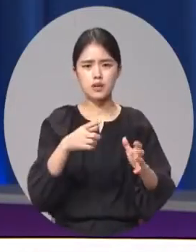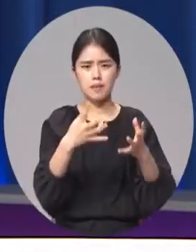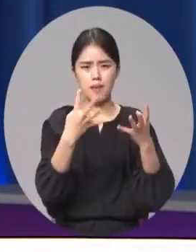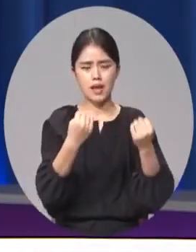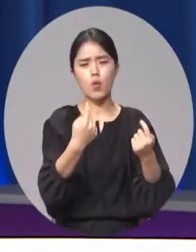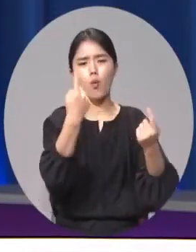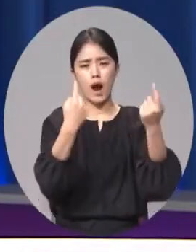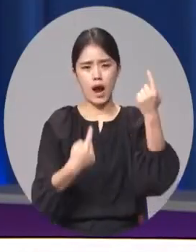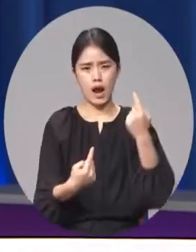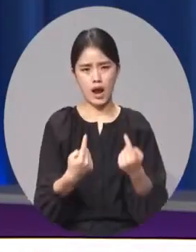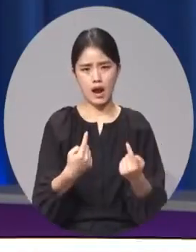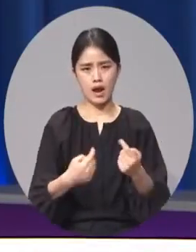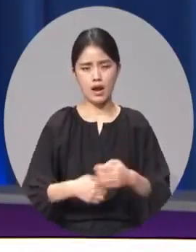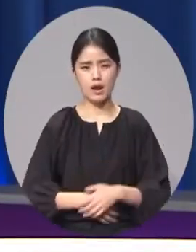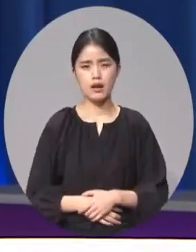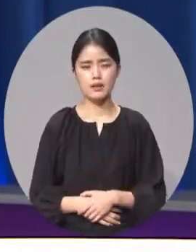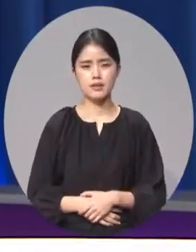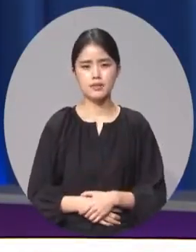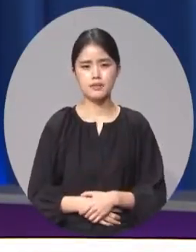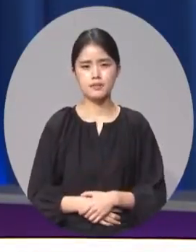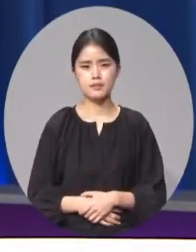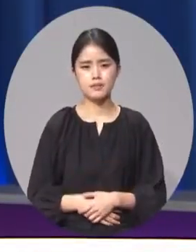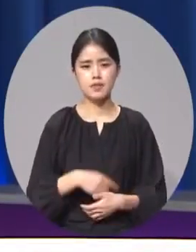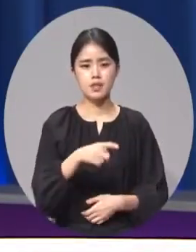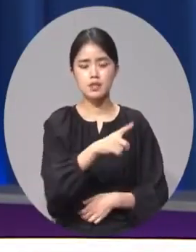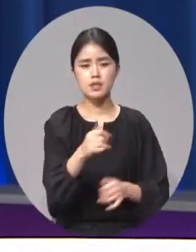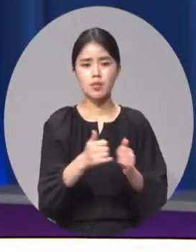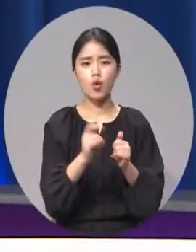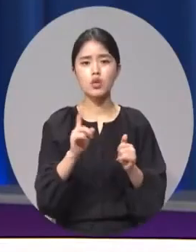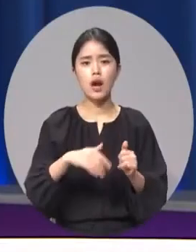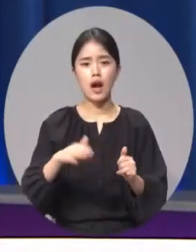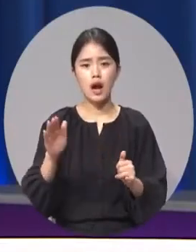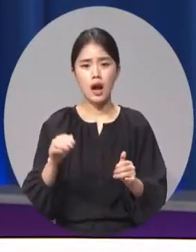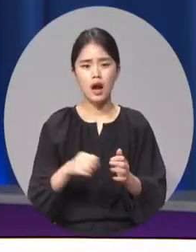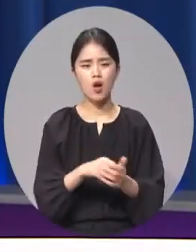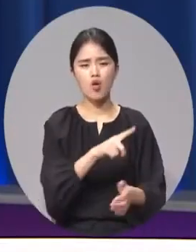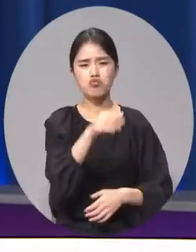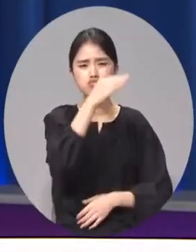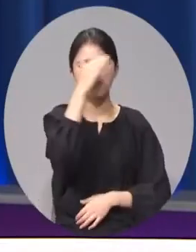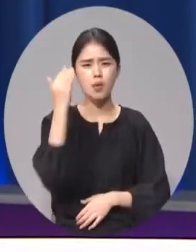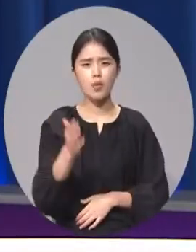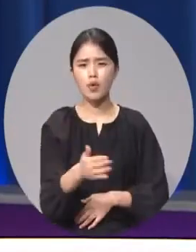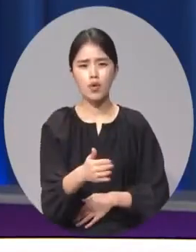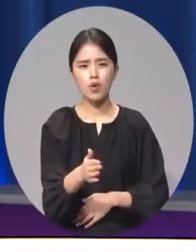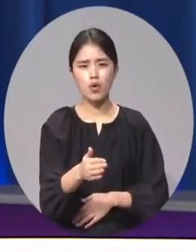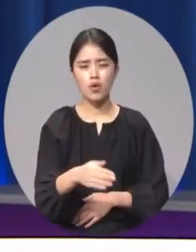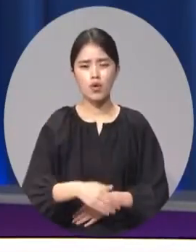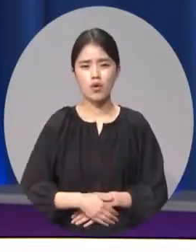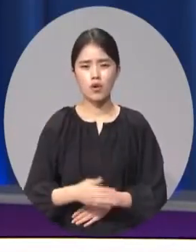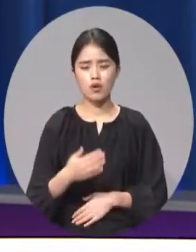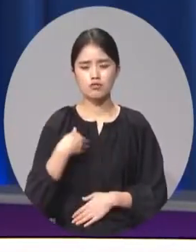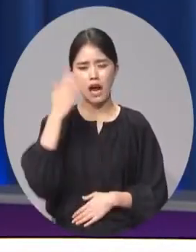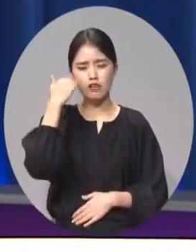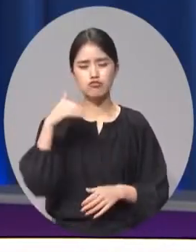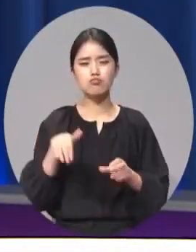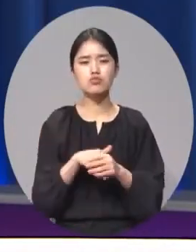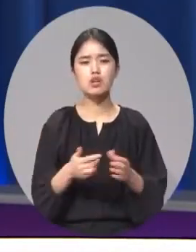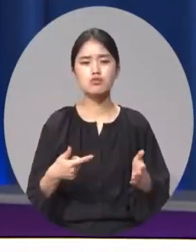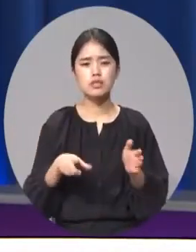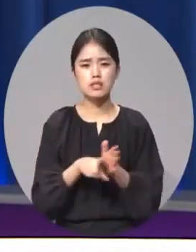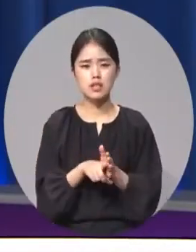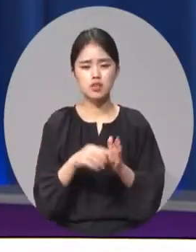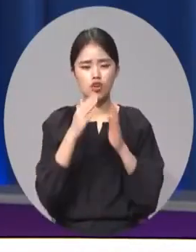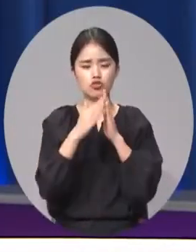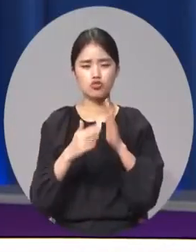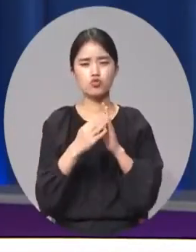것입니다 이런 분들이 어디 가겠습니까 거기는 볼 게 없거든요 물의 나라 문화를 위해서는 이제